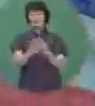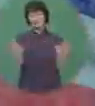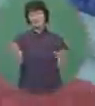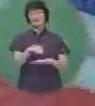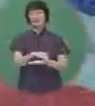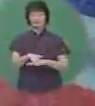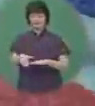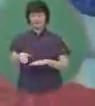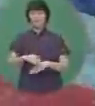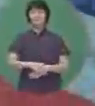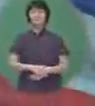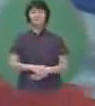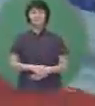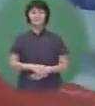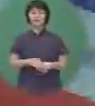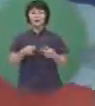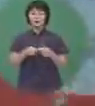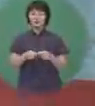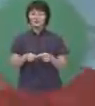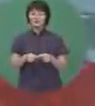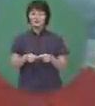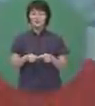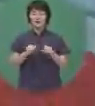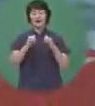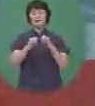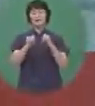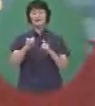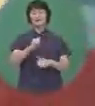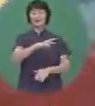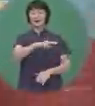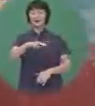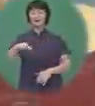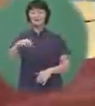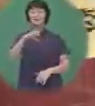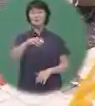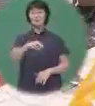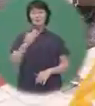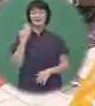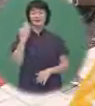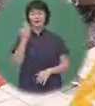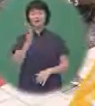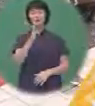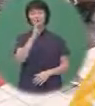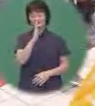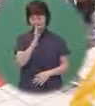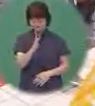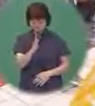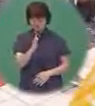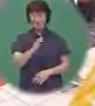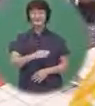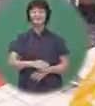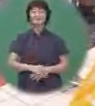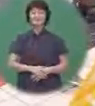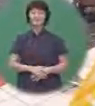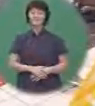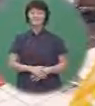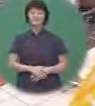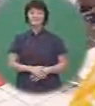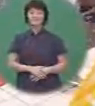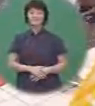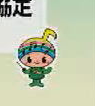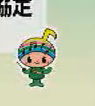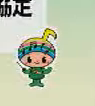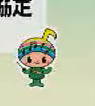。詳しくは郡山新近海星山プールまでお問い合わせください。